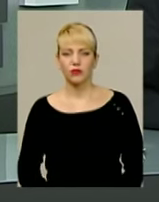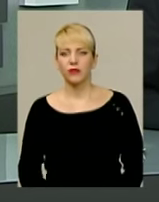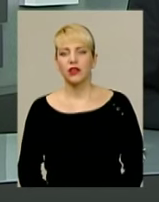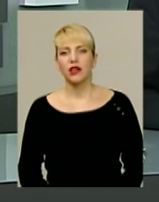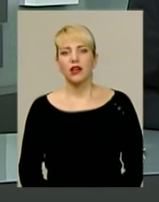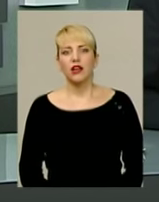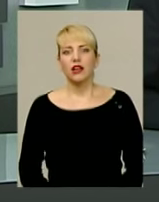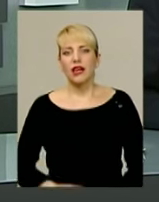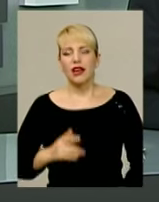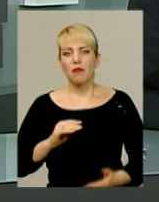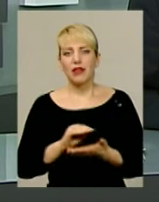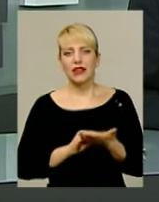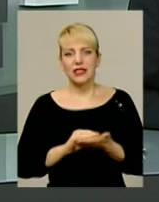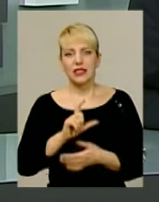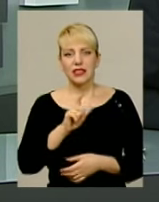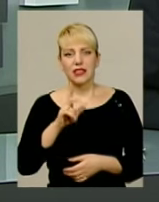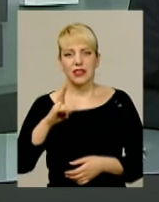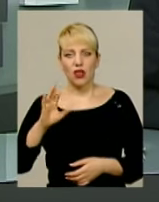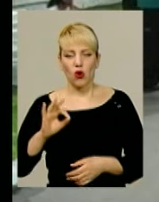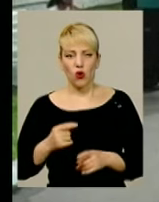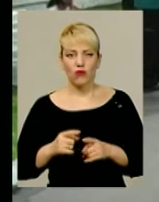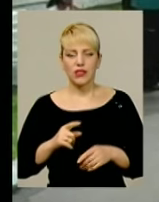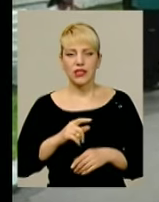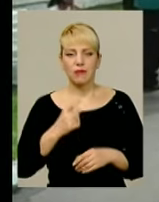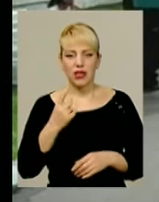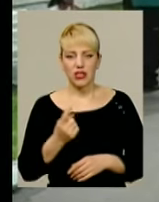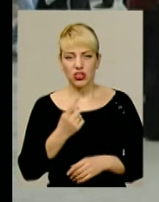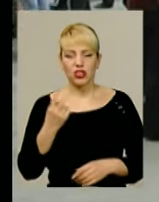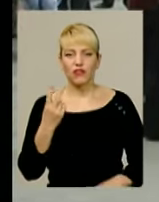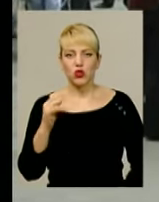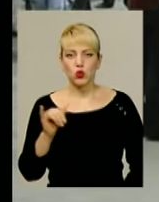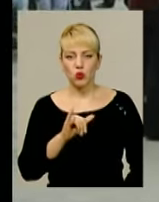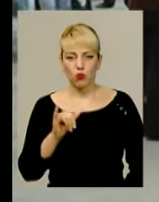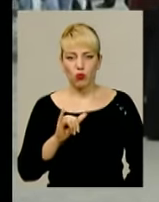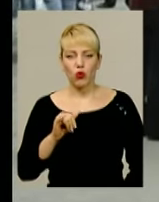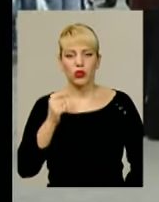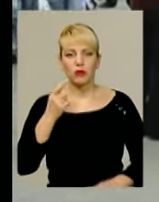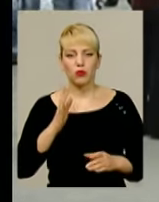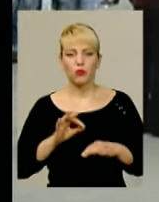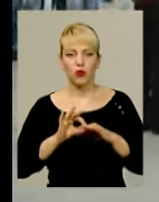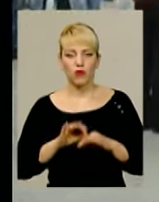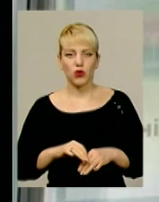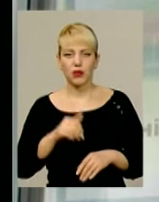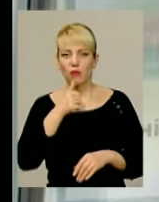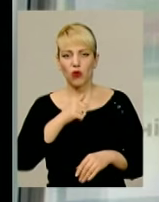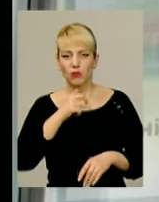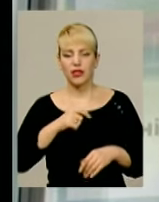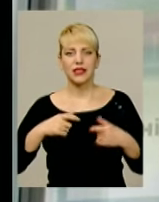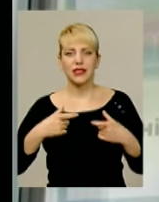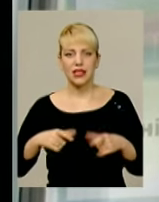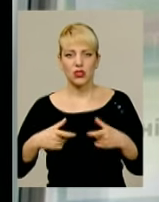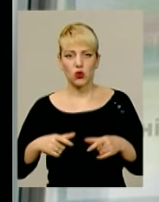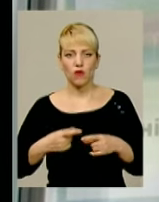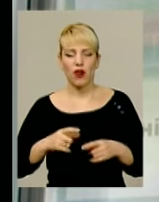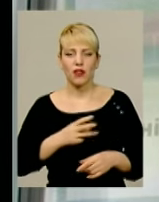Репетиція зовнішнього незалежного оцінювання. У перші дві суботи квітня проводитиметься пробне тестування. Охочих взяти у ньому участь